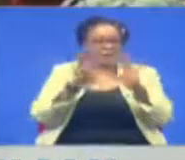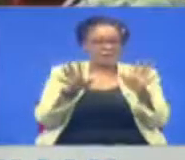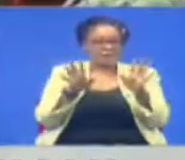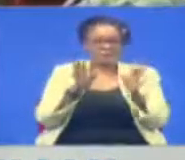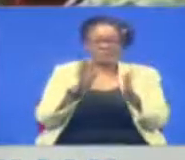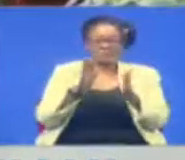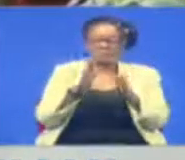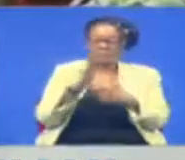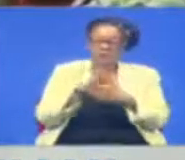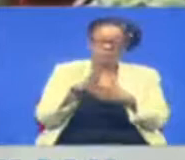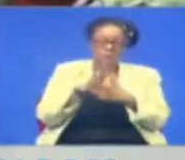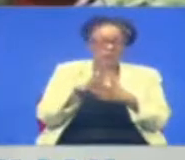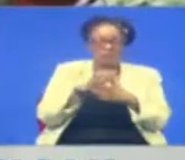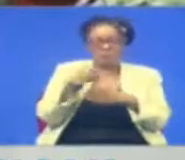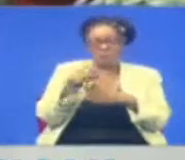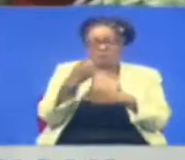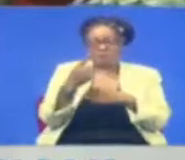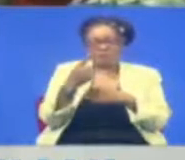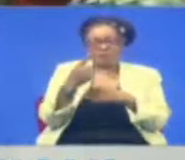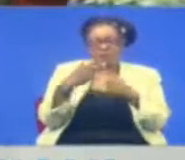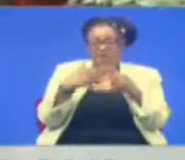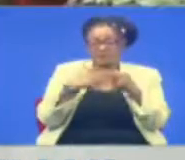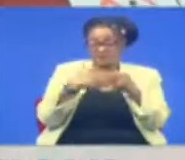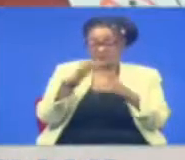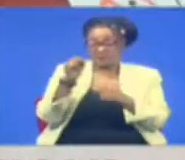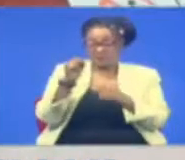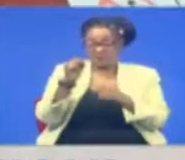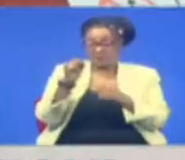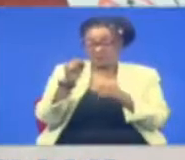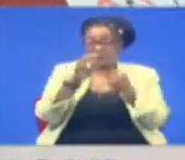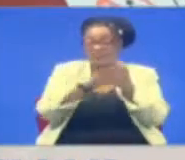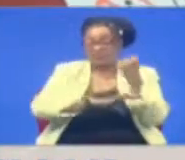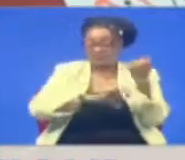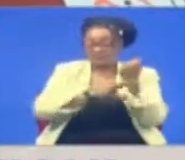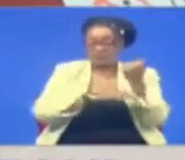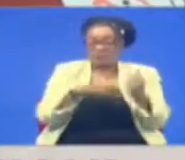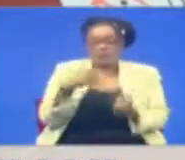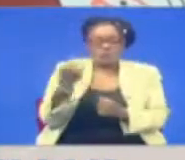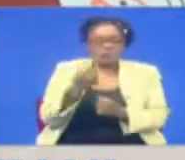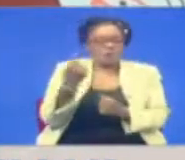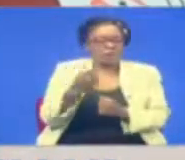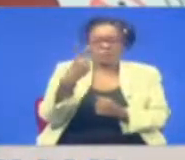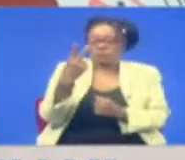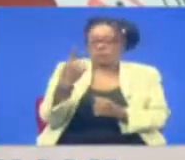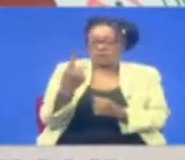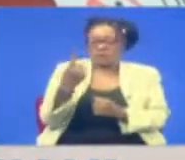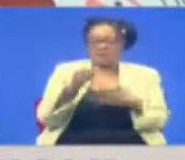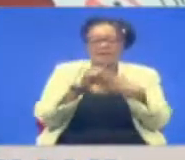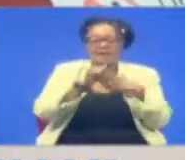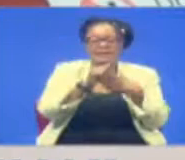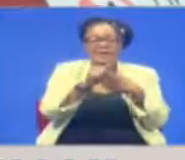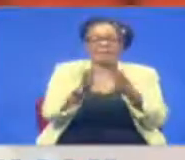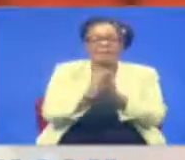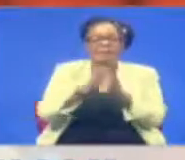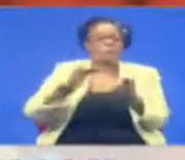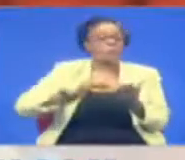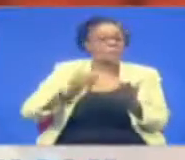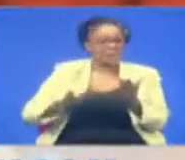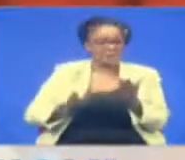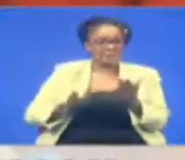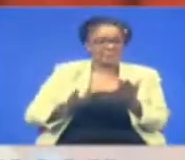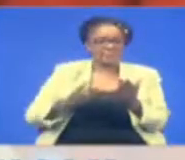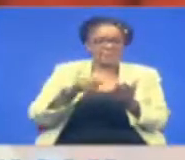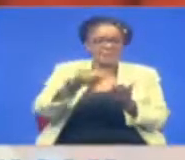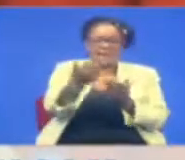nchi 195 ulimwenguni, nchi 22 pekee ndizo zinazoongozwa na wanawake, ilhali viongozi